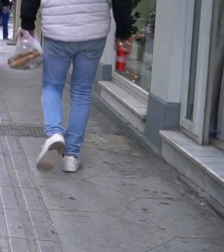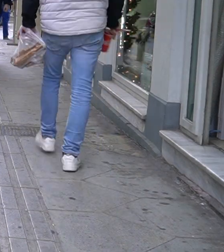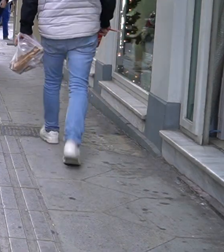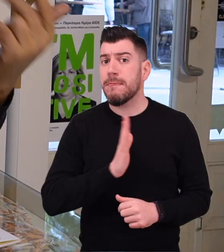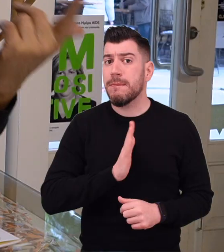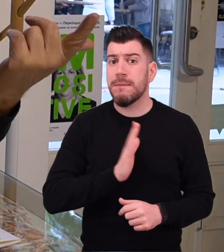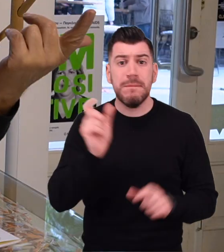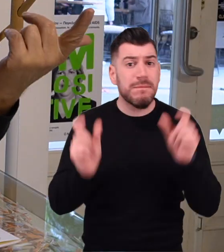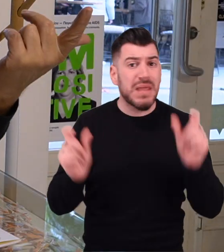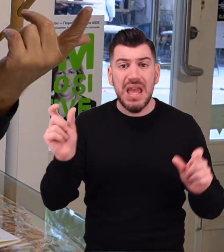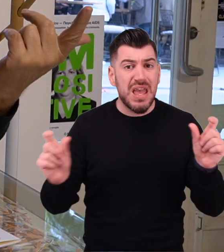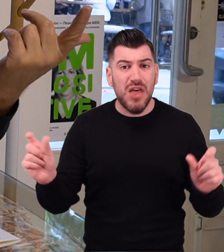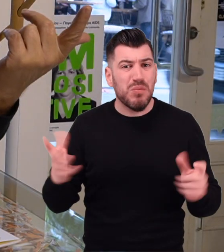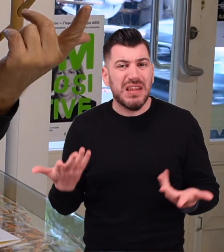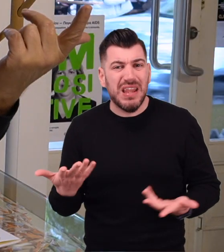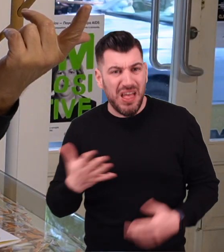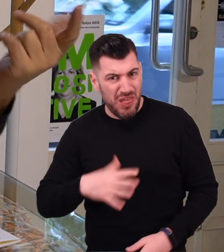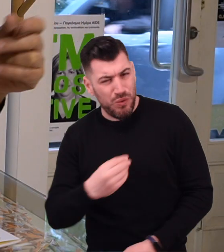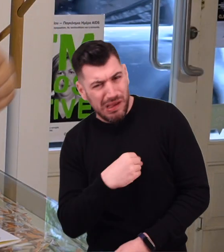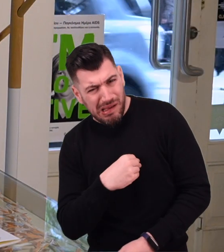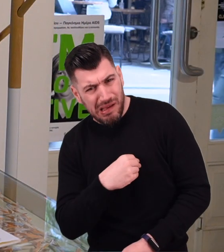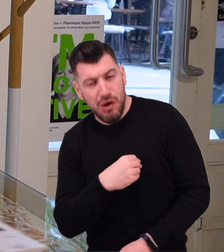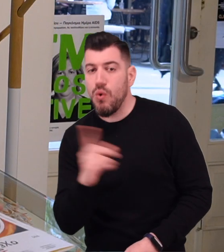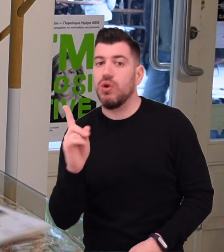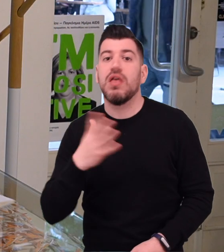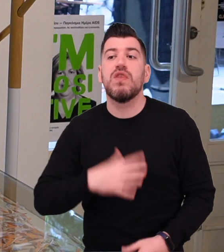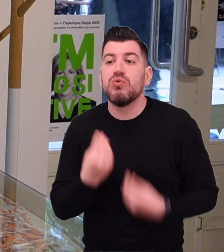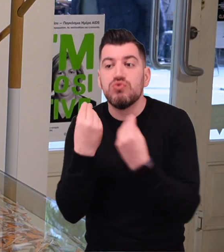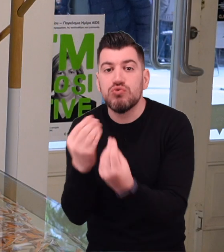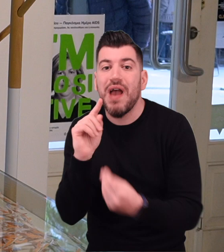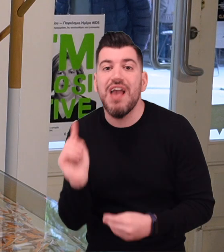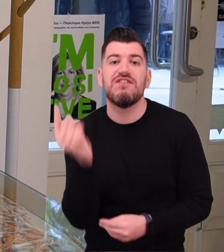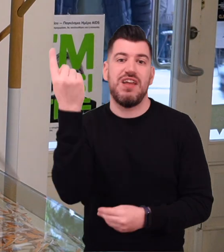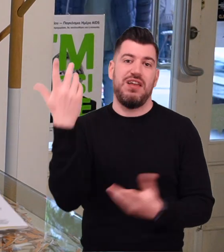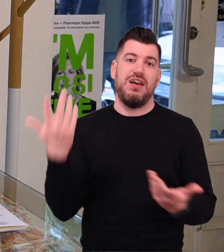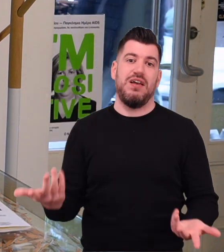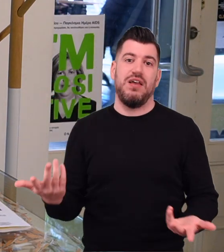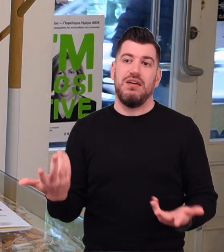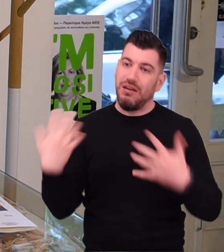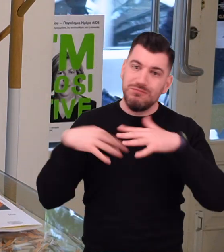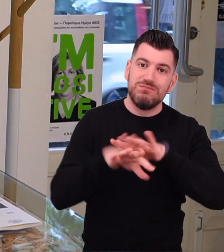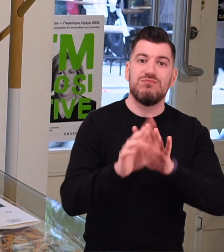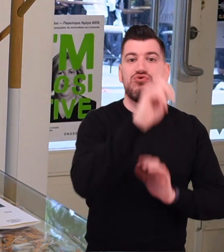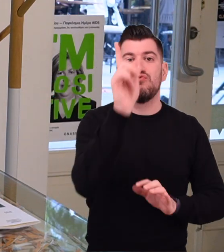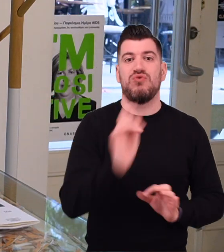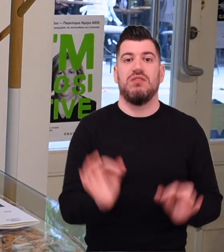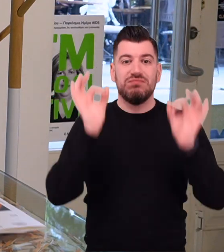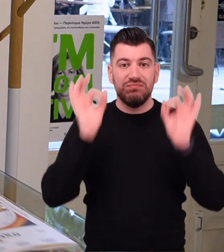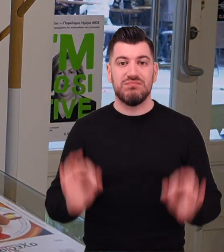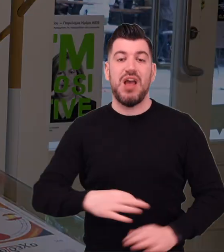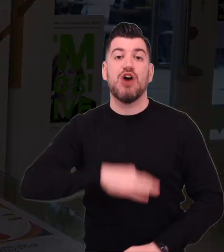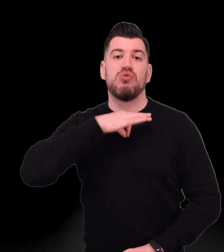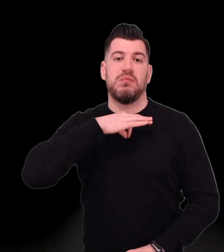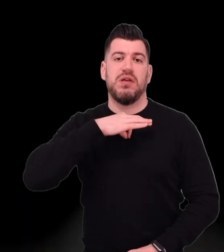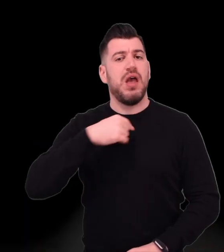θέλουν λύπηση, μια ευκαιρία θέλουν. Και πολιτές σχεδίας. Και εμείς αυτό προσπαθούμε να δώσουμε.